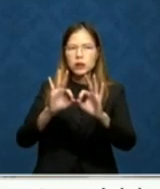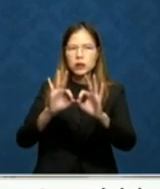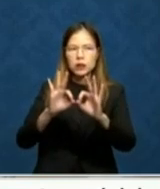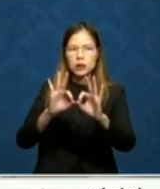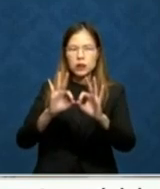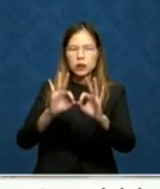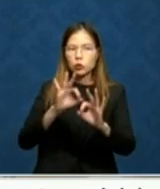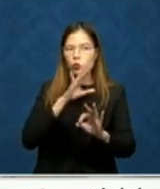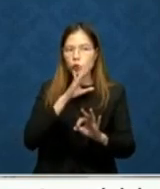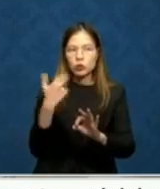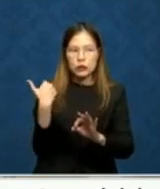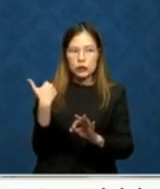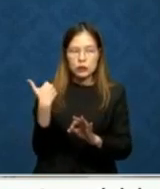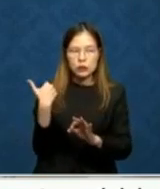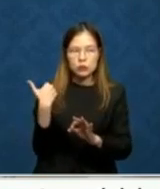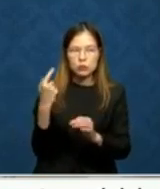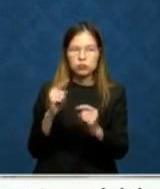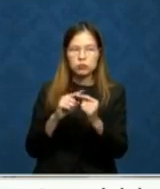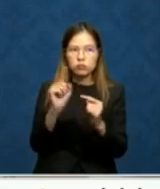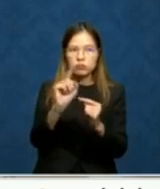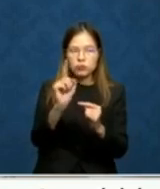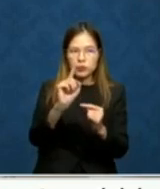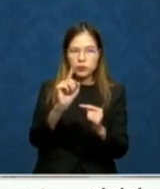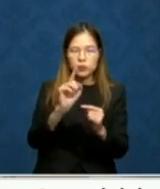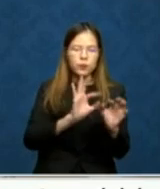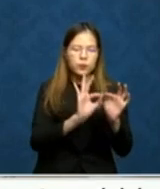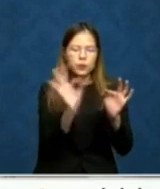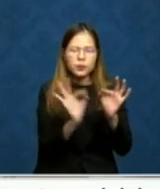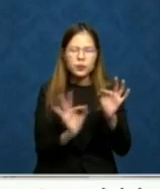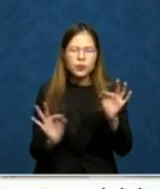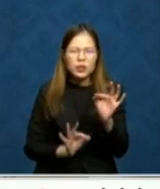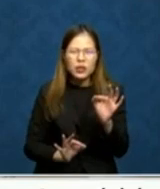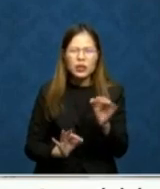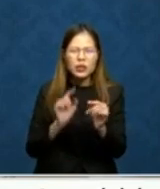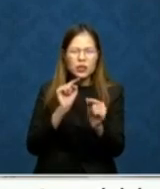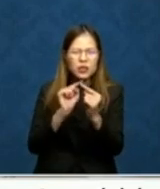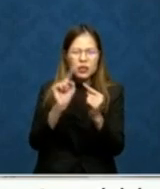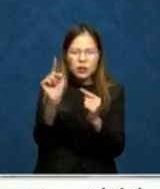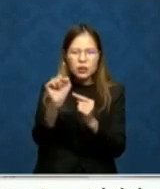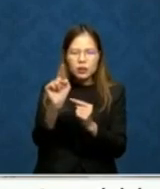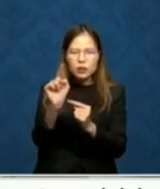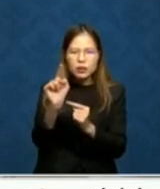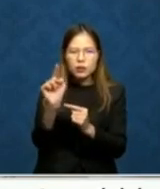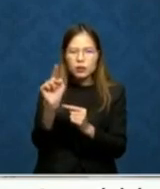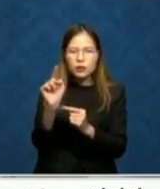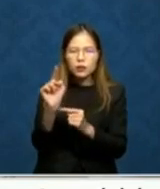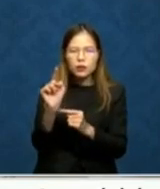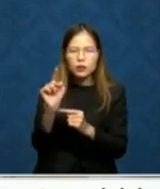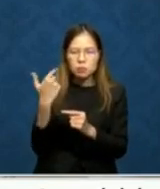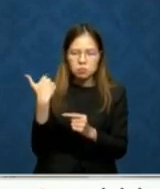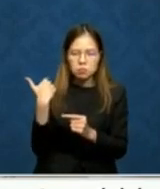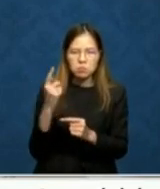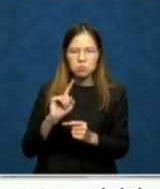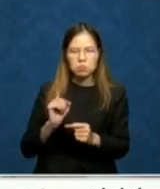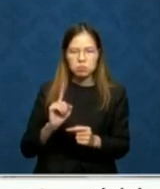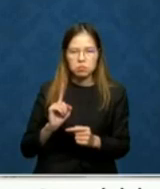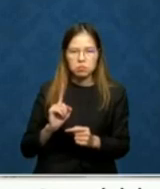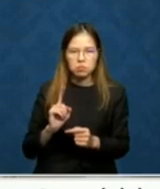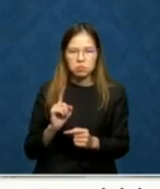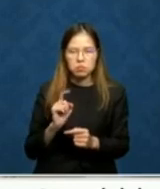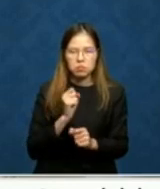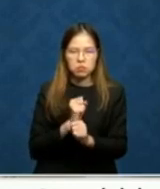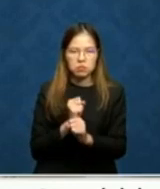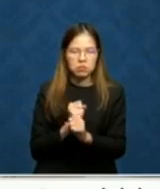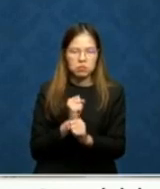ถ้าท่านประธานจะได้เห็นในเรื่องรายละเอียดของการคุกคามที่เกิดขึ้นเนี่ยแน่นอนค่ะมีหลายๆกรณีที่เกิด